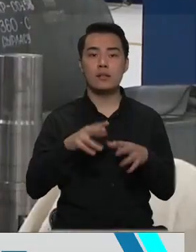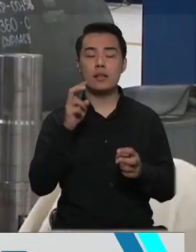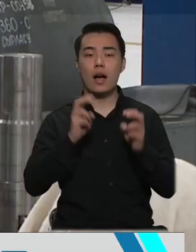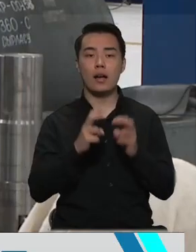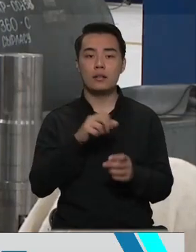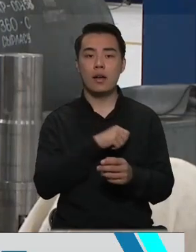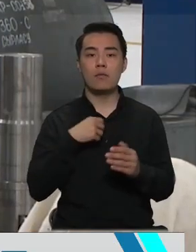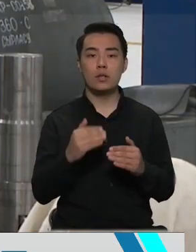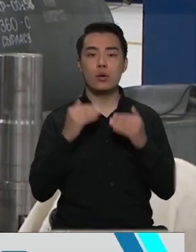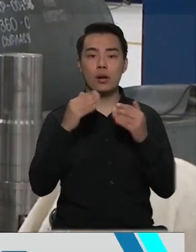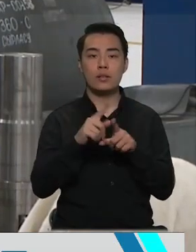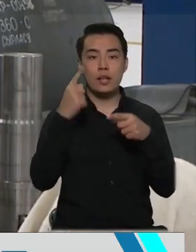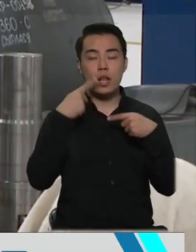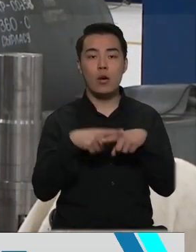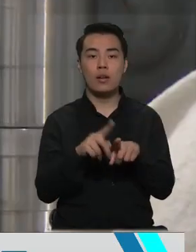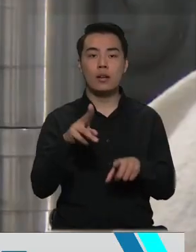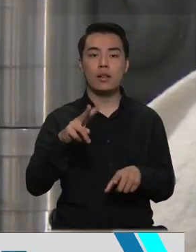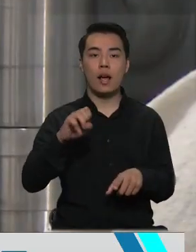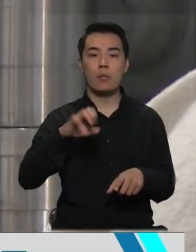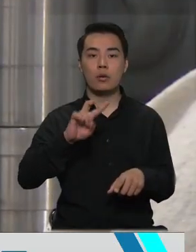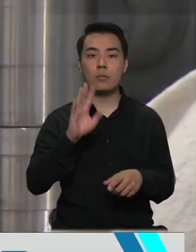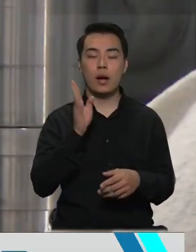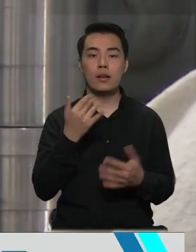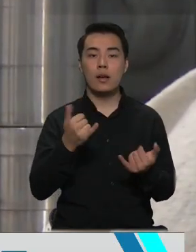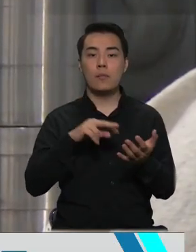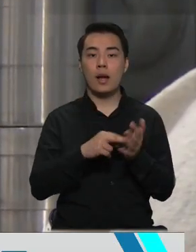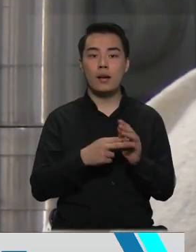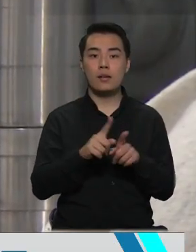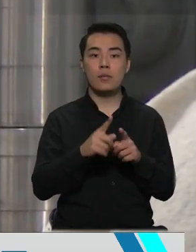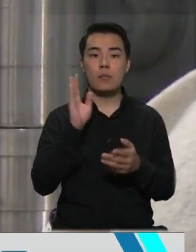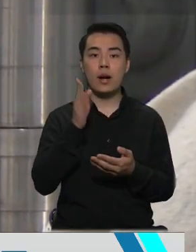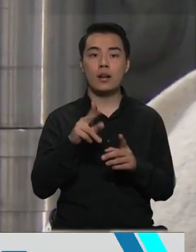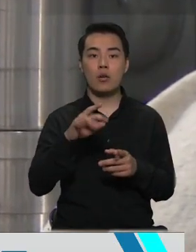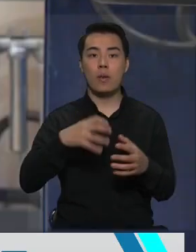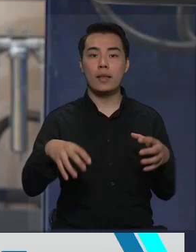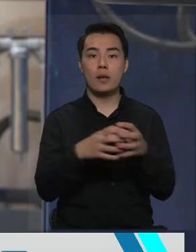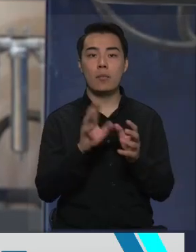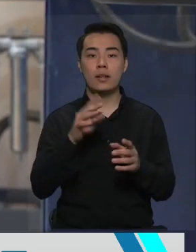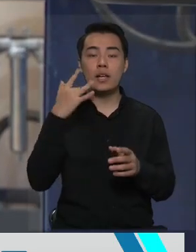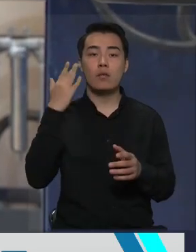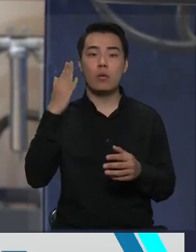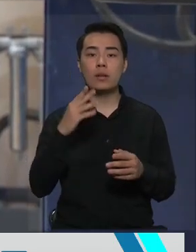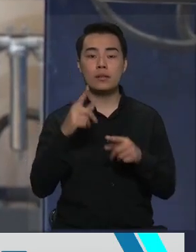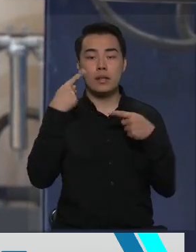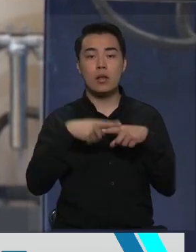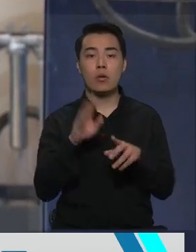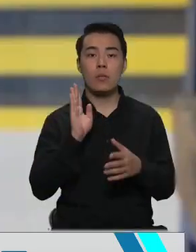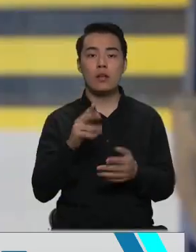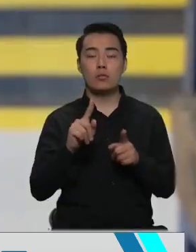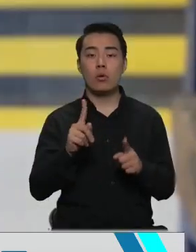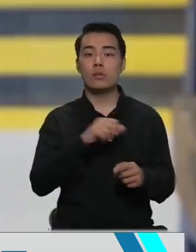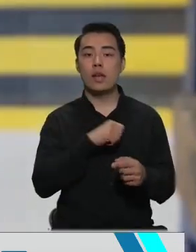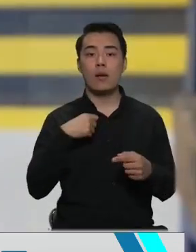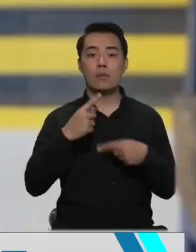по производству высокотехнологических клапанов пока компания собирает их из европейских деталей Однако с 24 года объемы